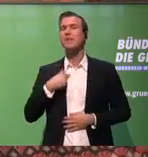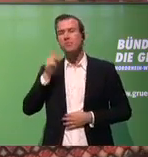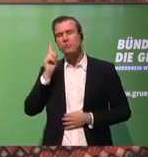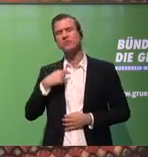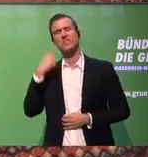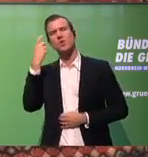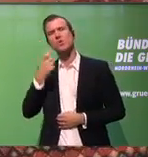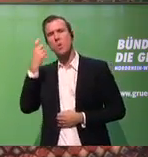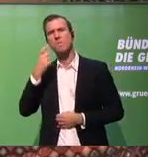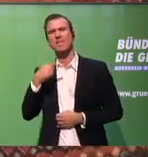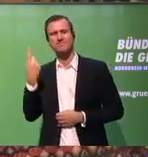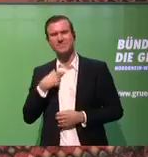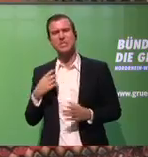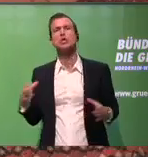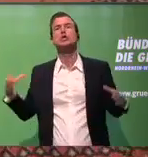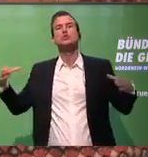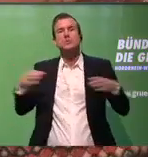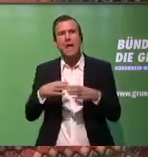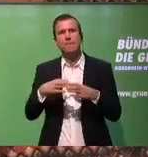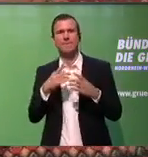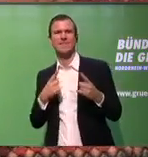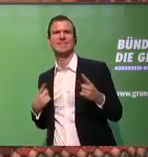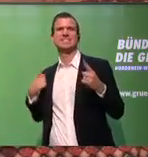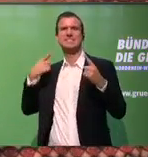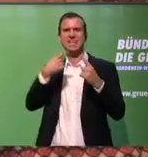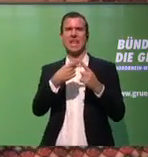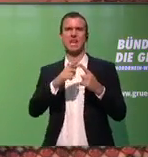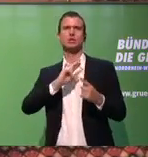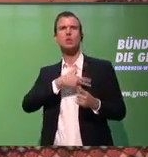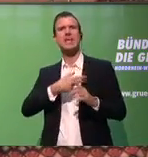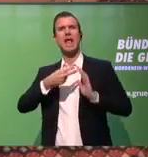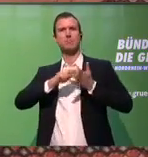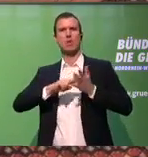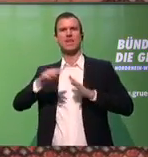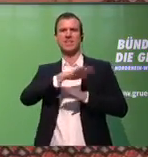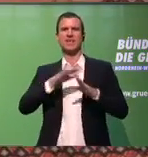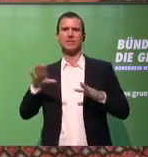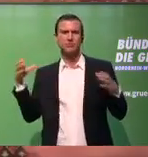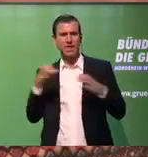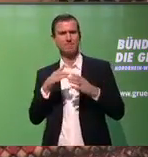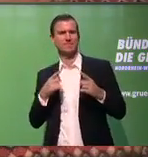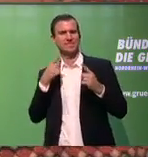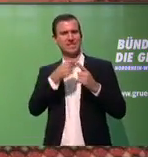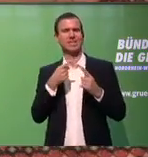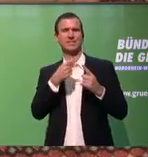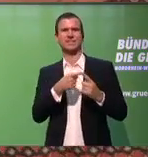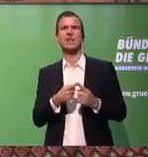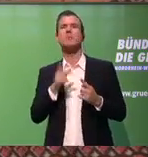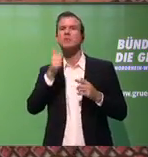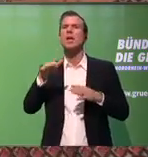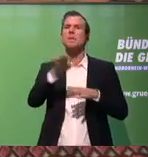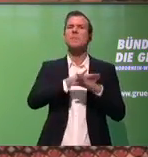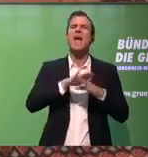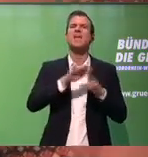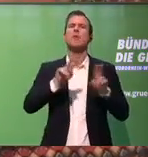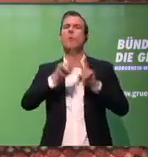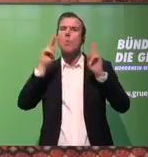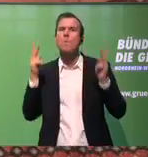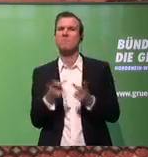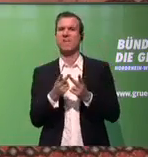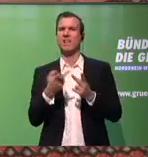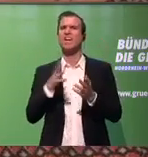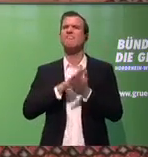wir gemeinsame Ziele, ja, sozialpolitisch in der EU abstecken, so wie wir das für den Bereich der Umwelt oder